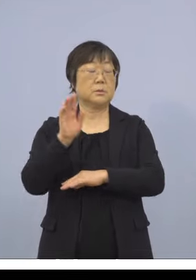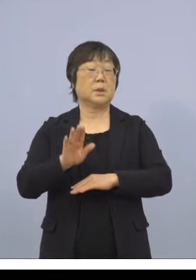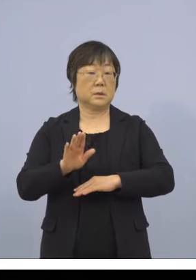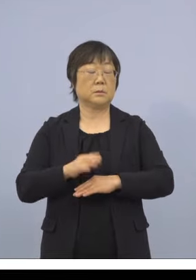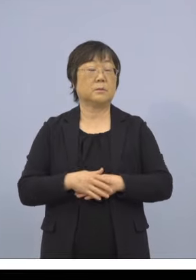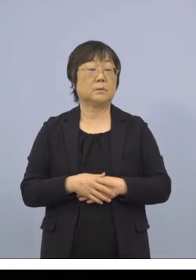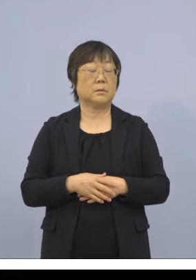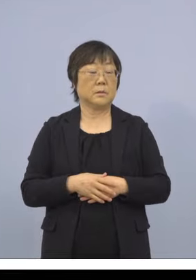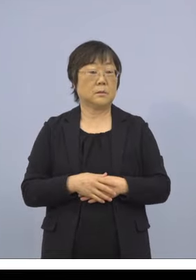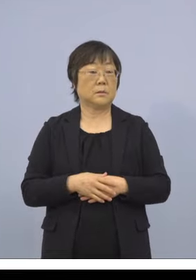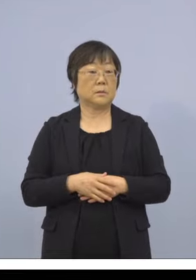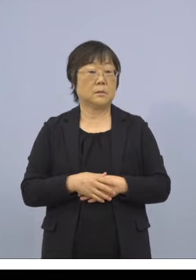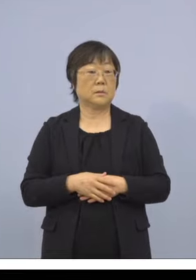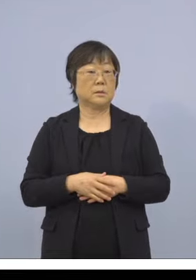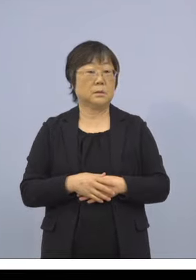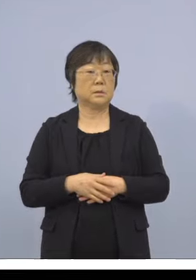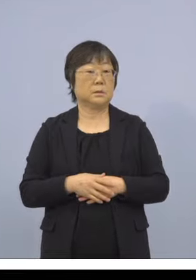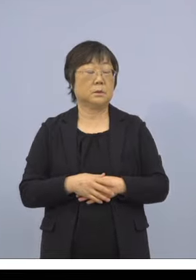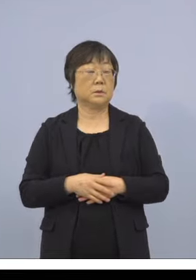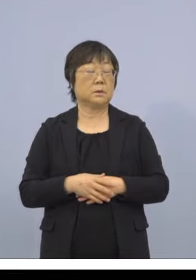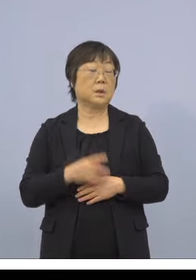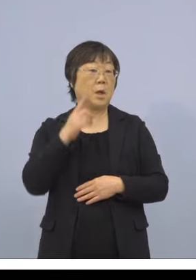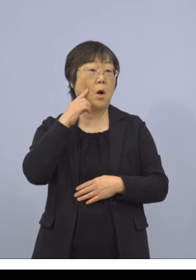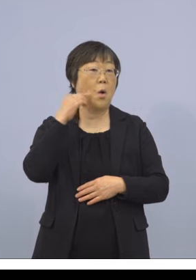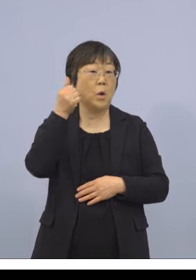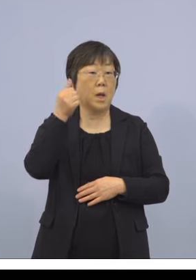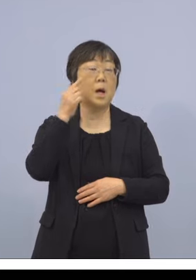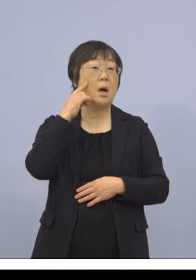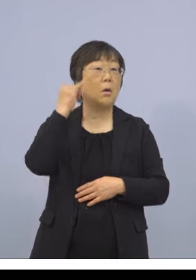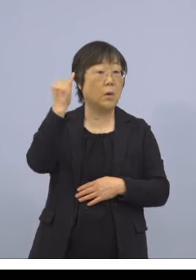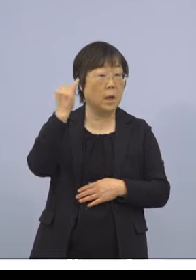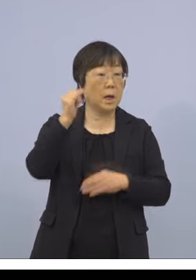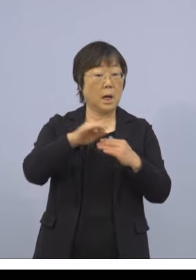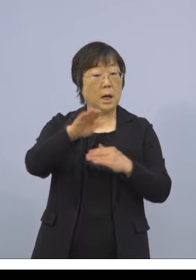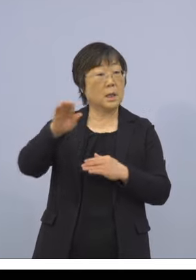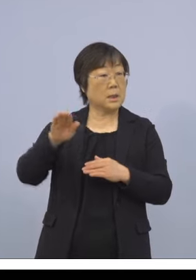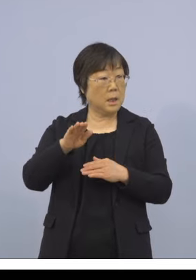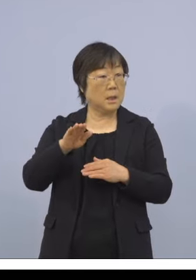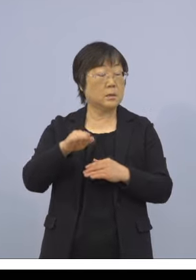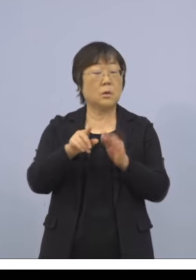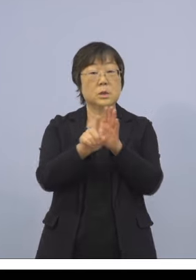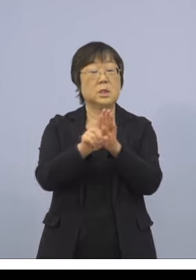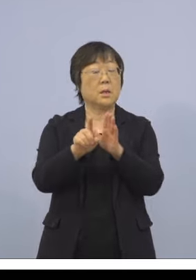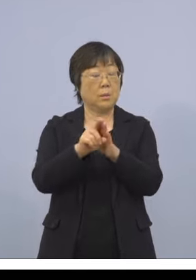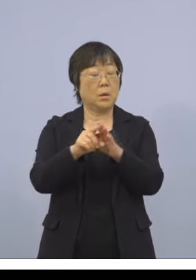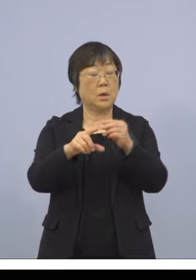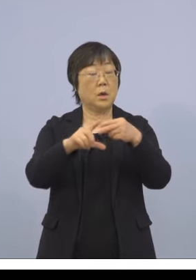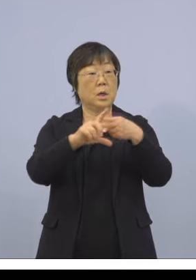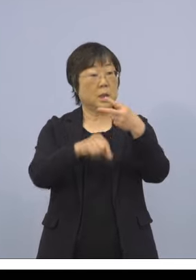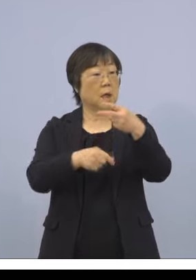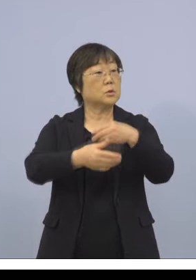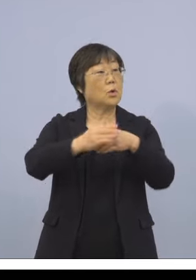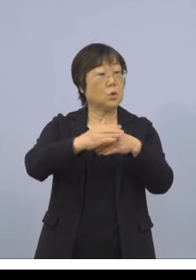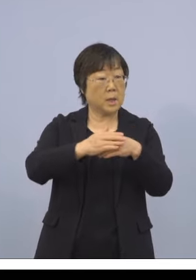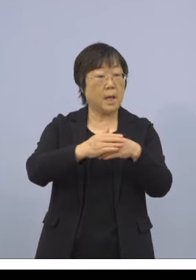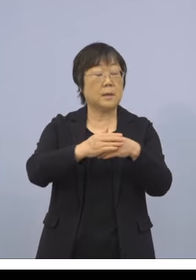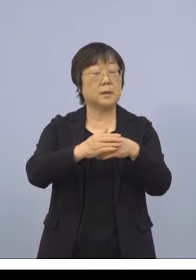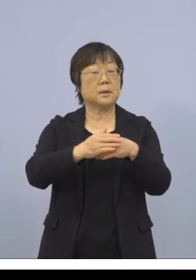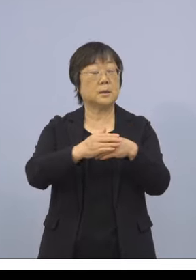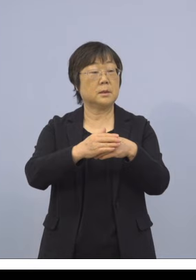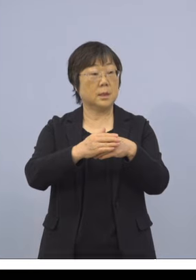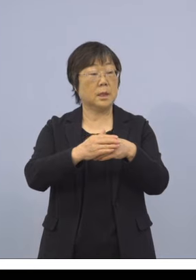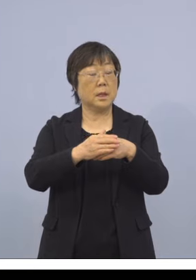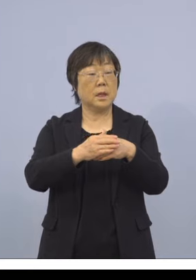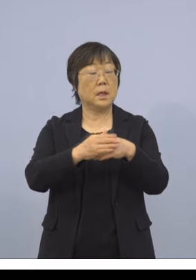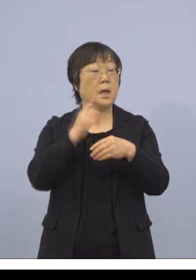ます。そして一人親家庭のご支援に対しましても、これは2月補正で、